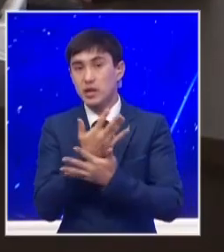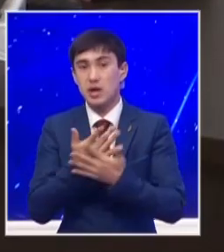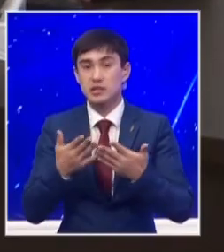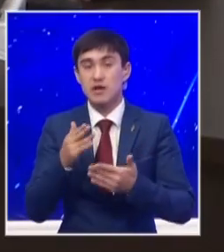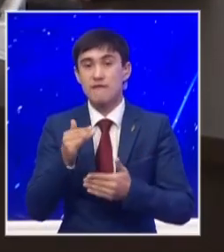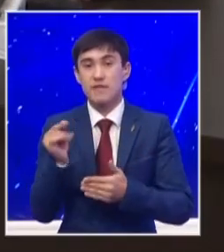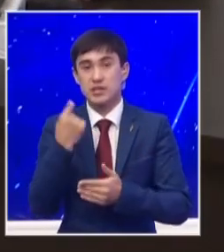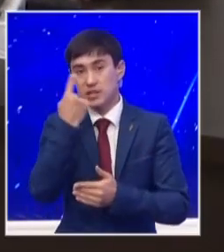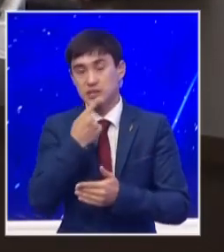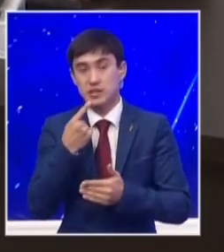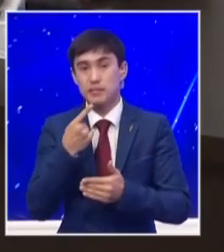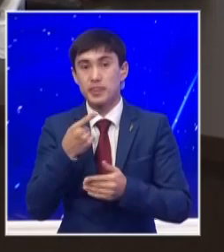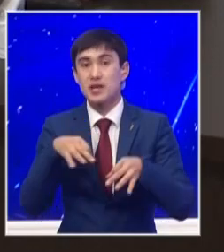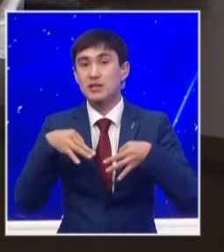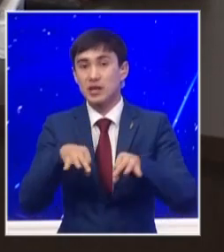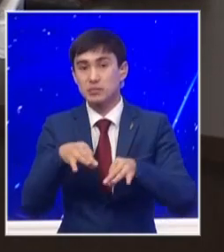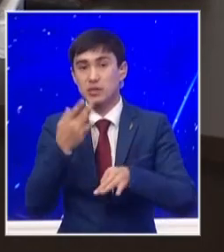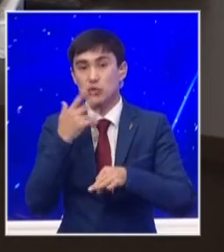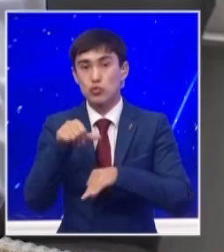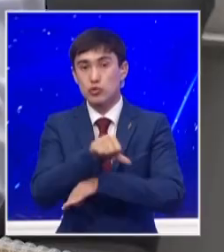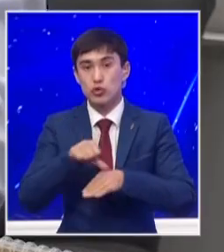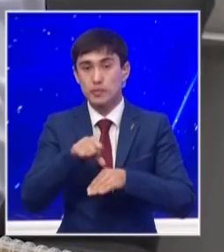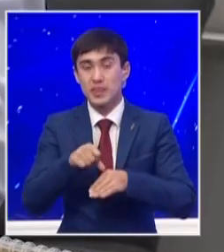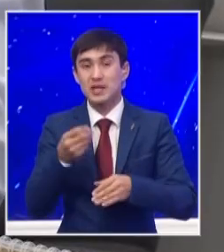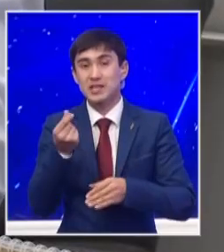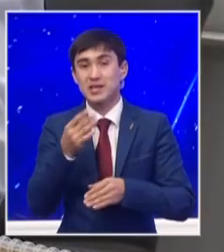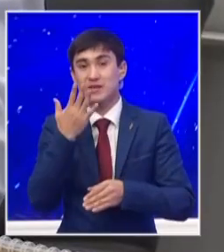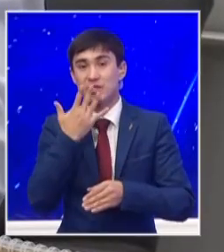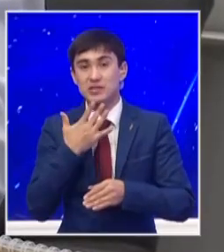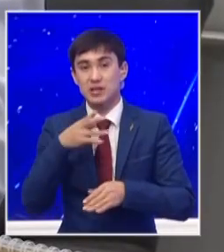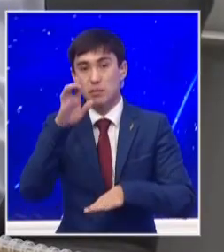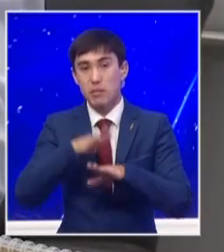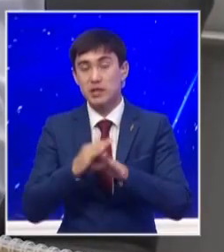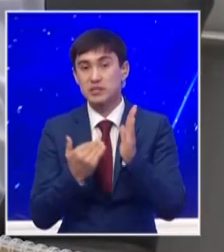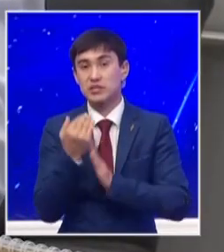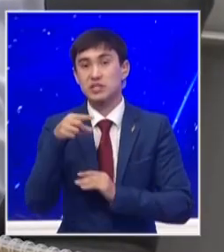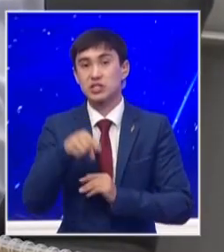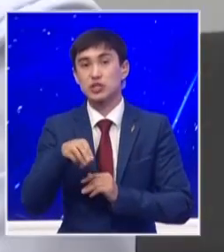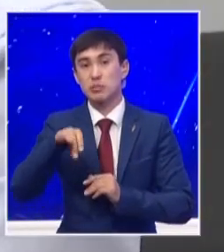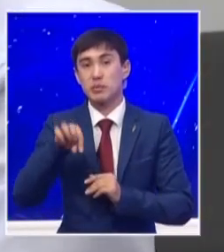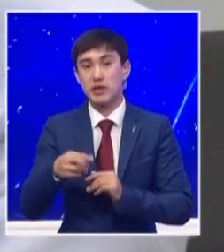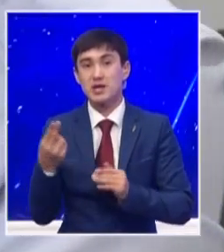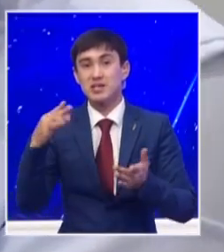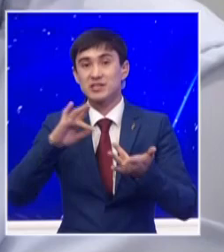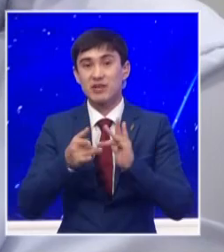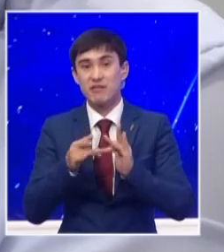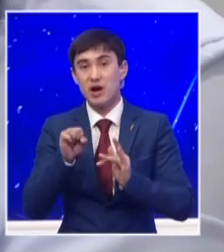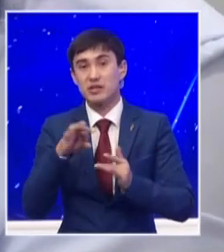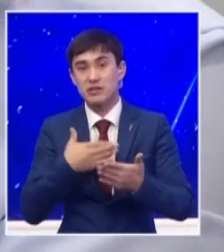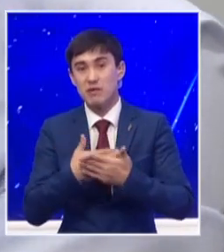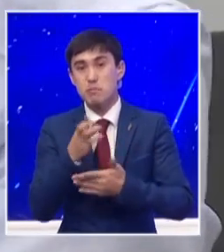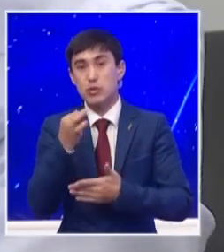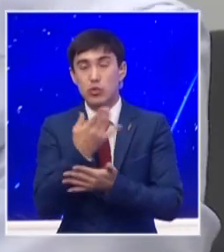физлица недвижимость и транспорт за рубежом деньги в иностранном банке свыше тысячи МРП цифровые активы биткоины и